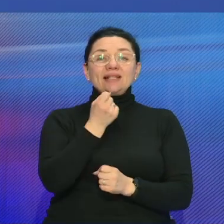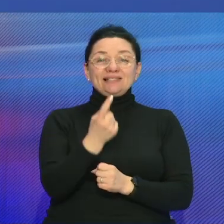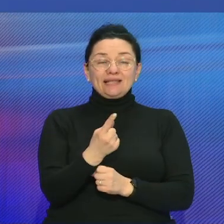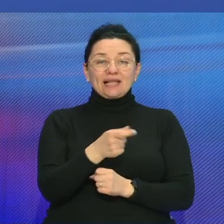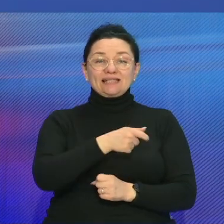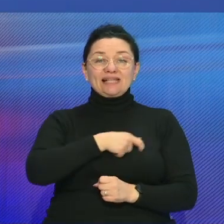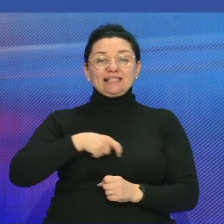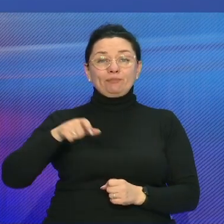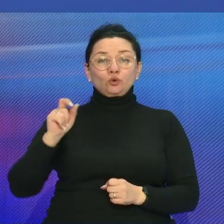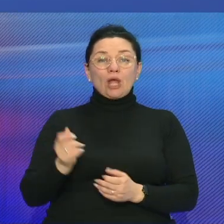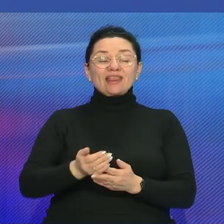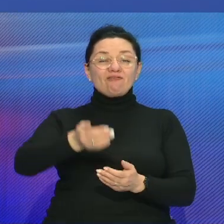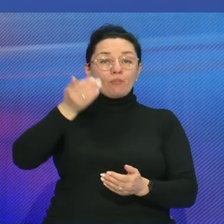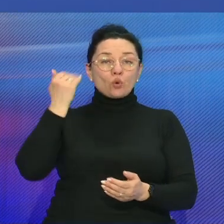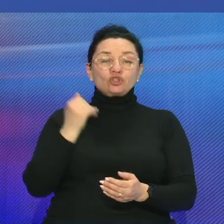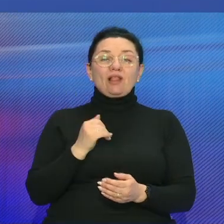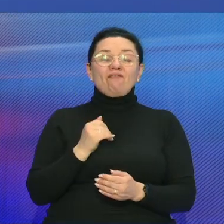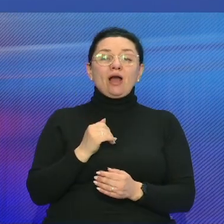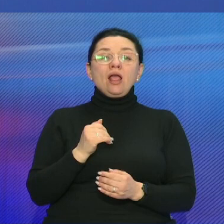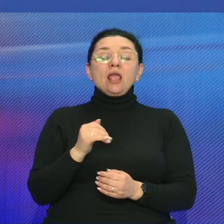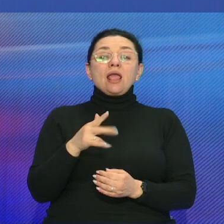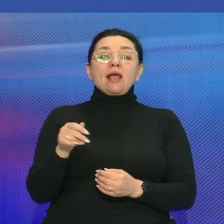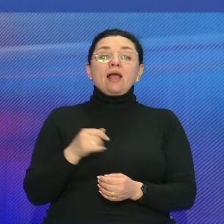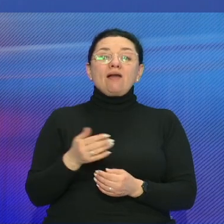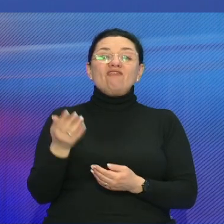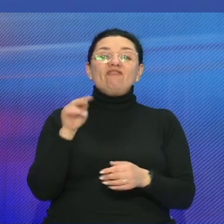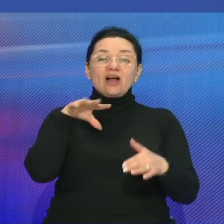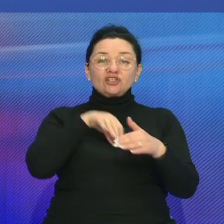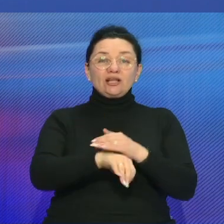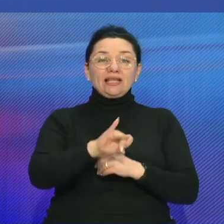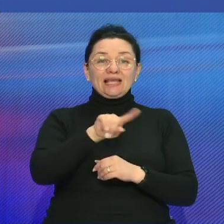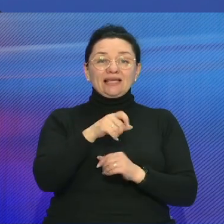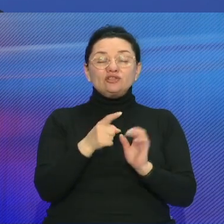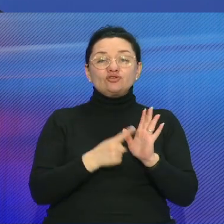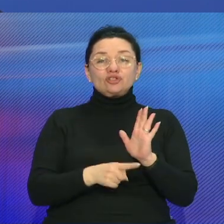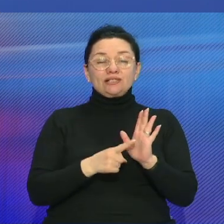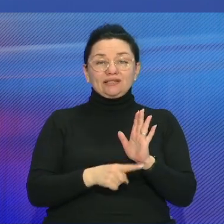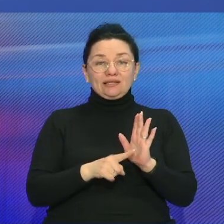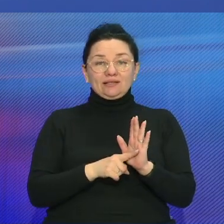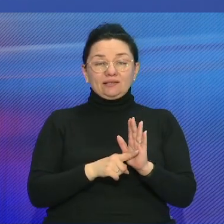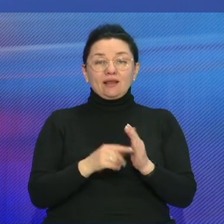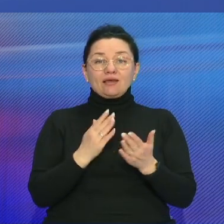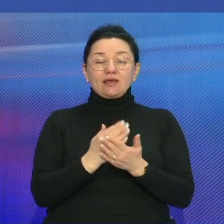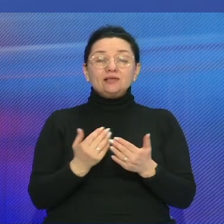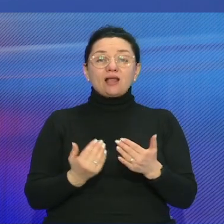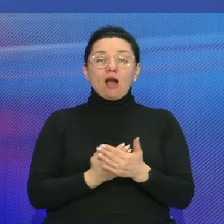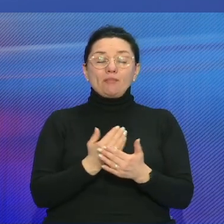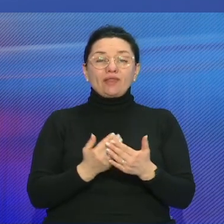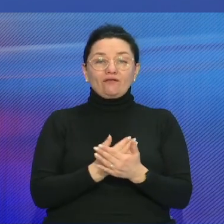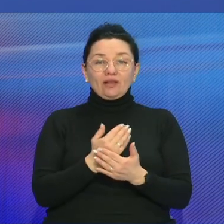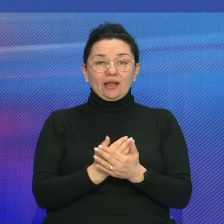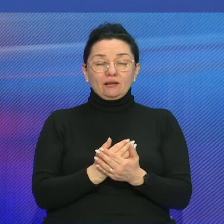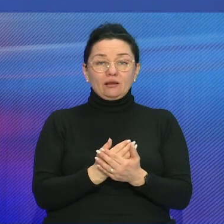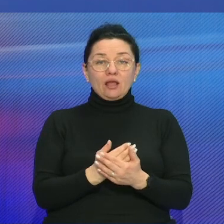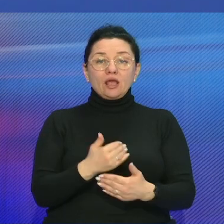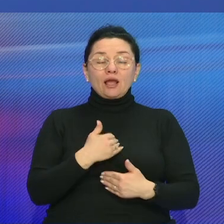прошлого совета, созыва вошли из 60. То есть значительное обновление. Тем не менее, хотелось